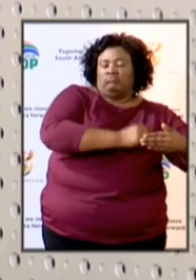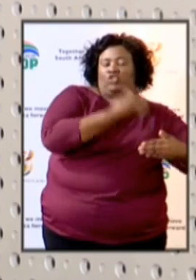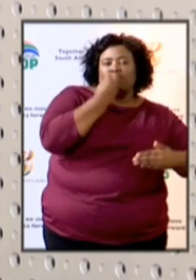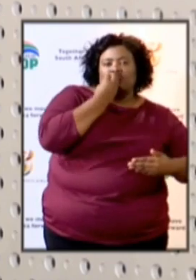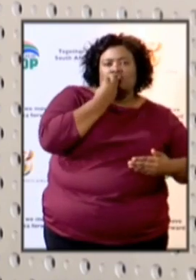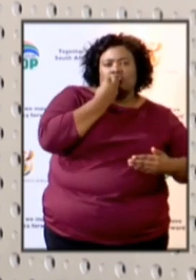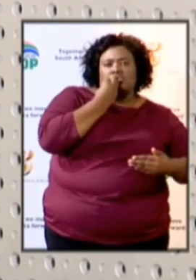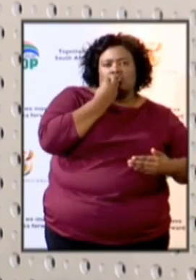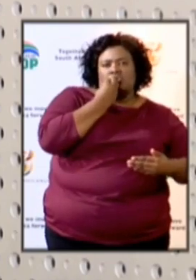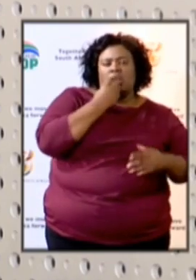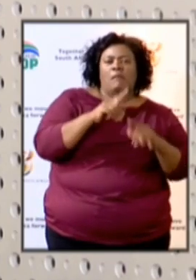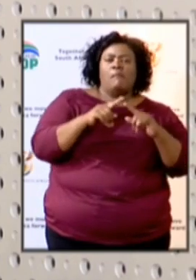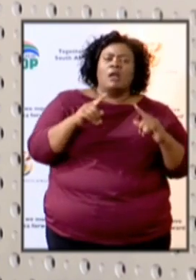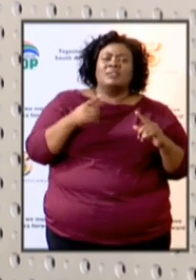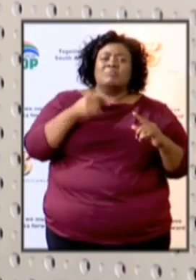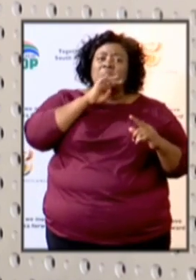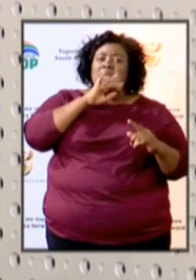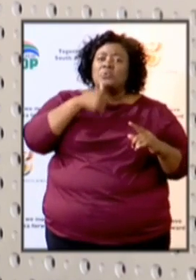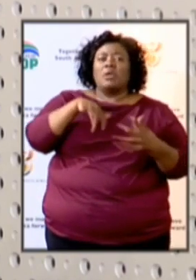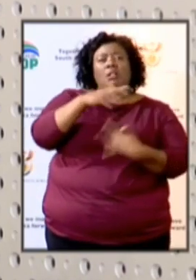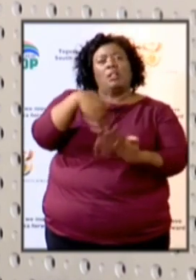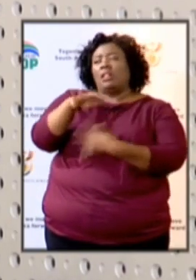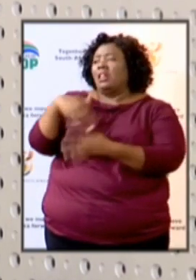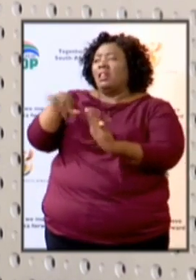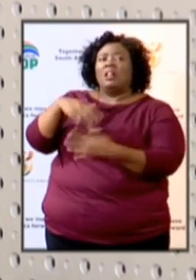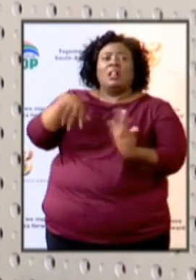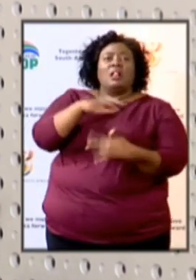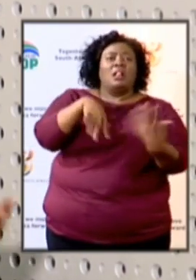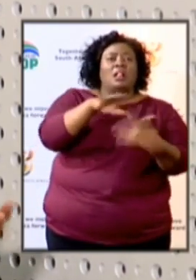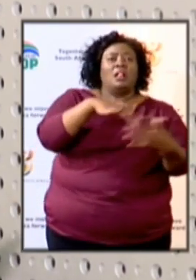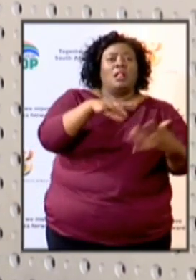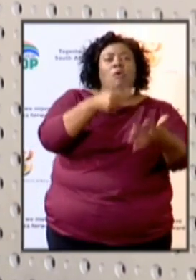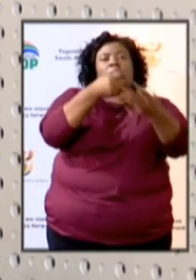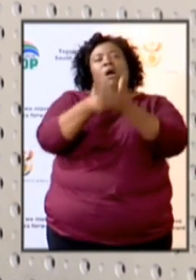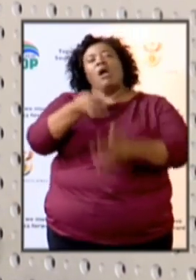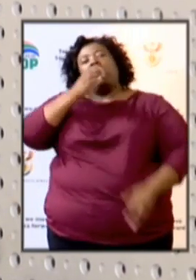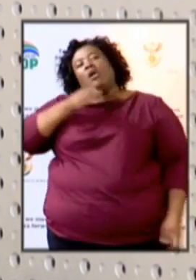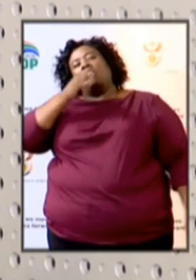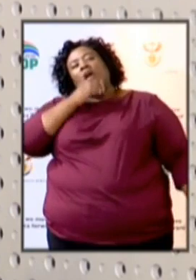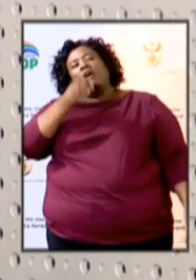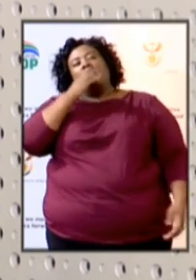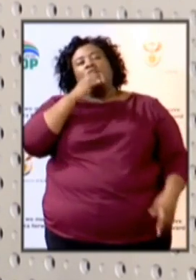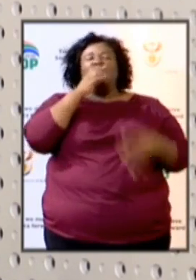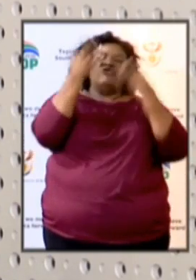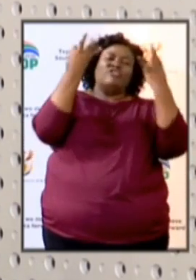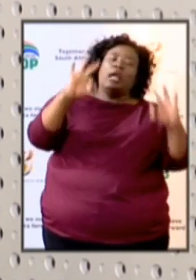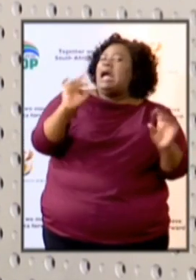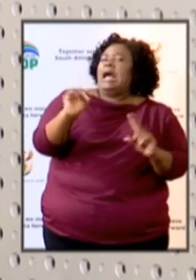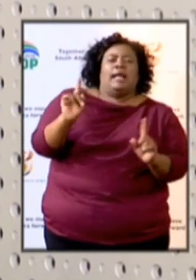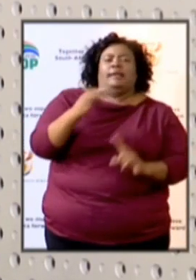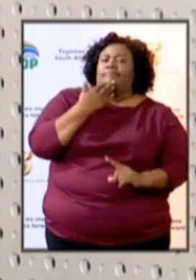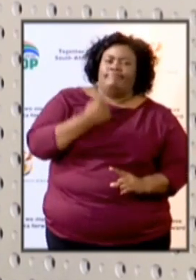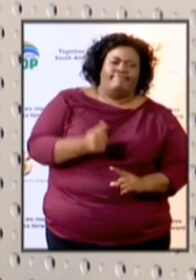Akeze uba nje kamachanca, asikeze uhamba nje siyothenga utshwala sikhululeke. Cha,